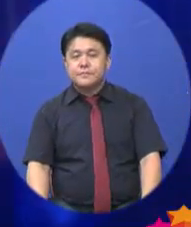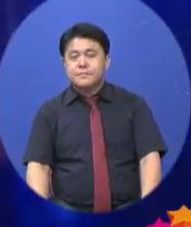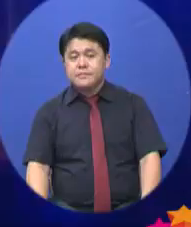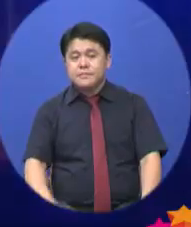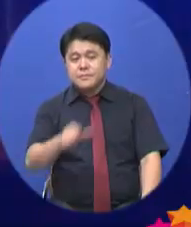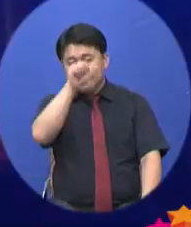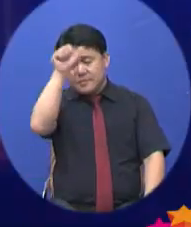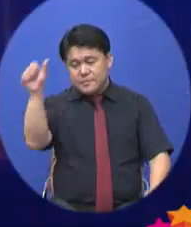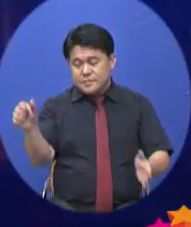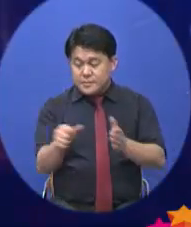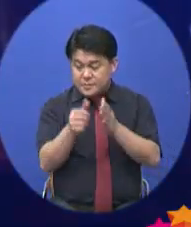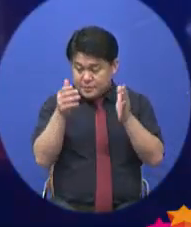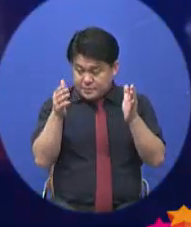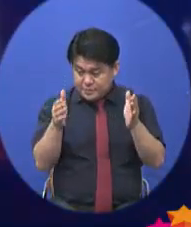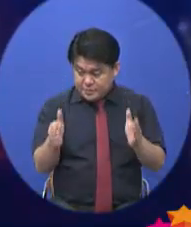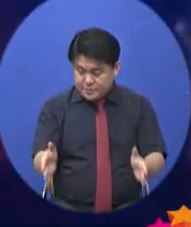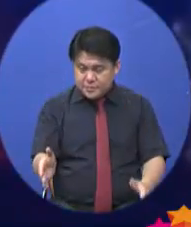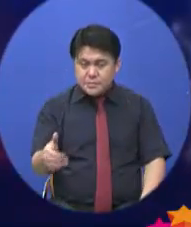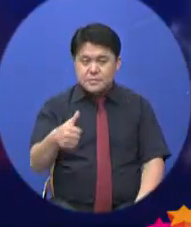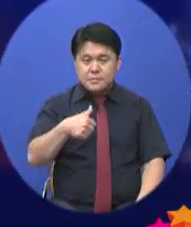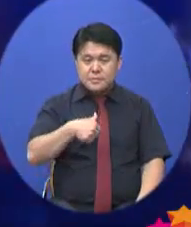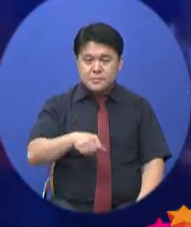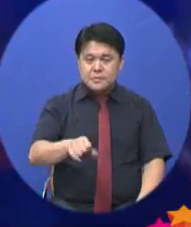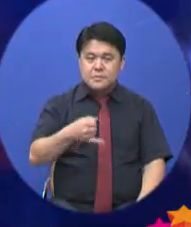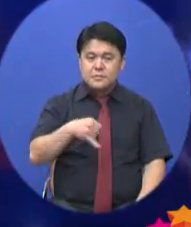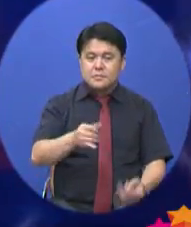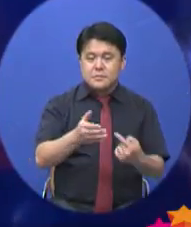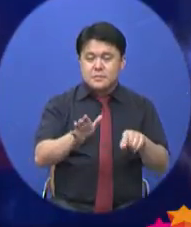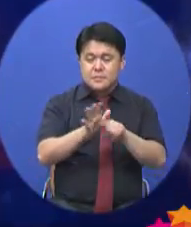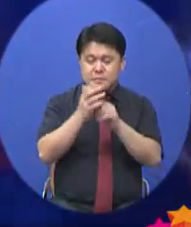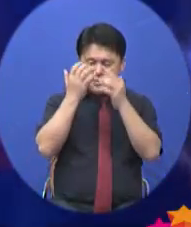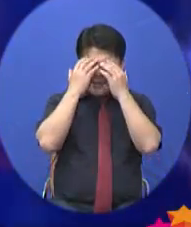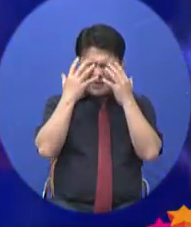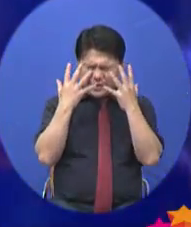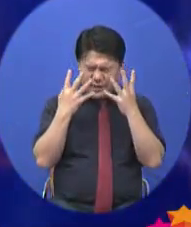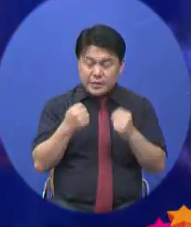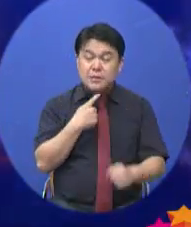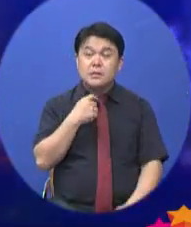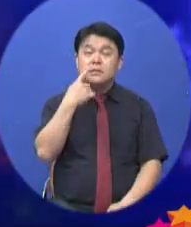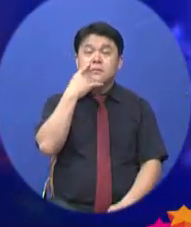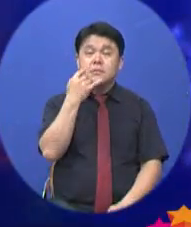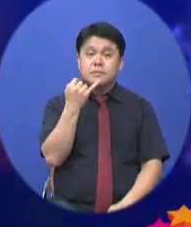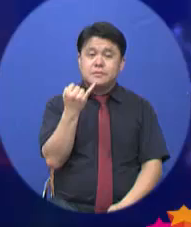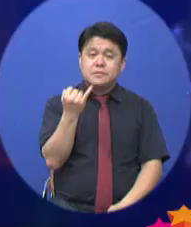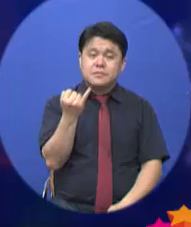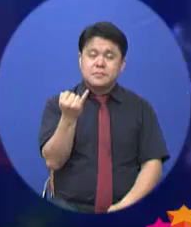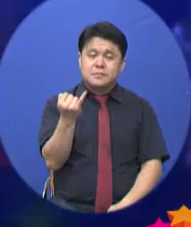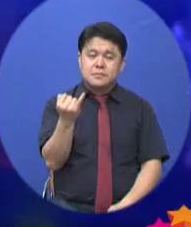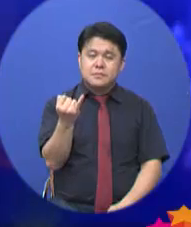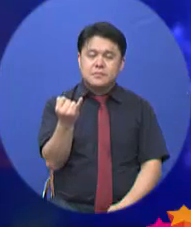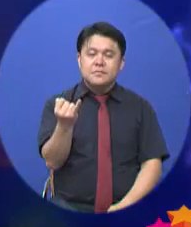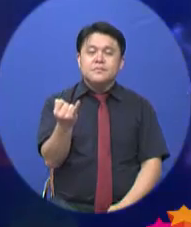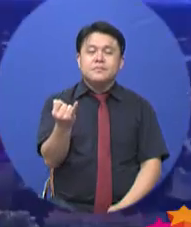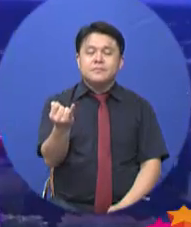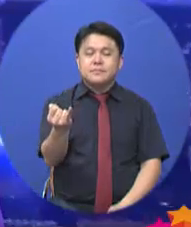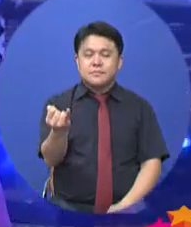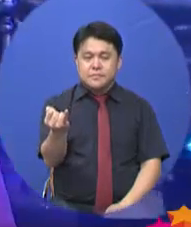한 평생을 자식이 고생하신 어머니